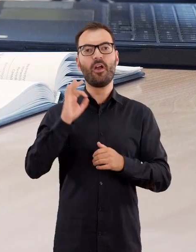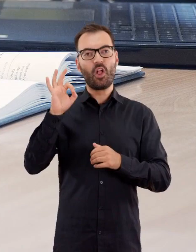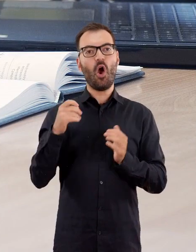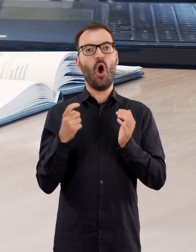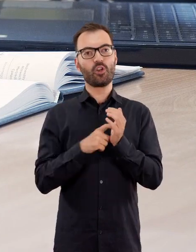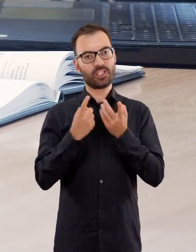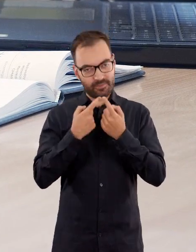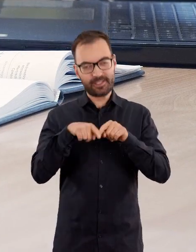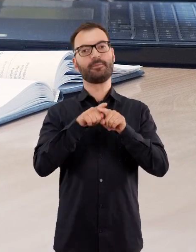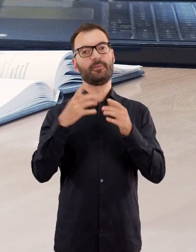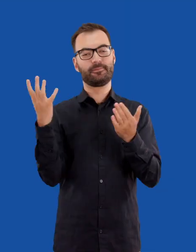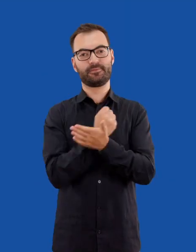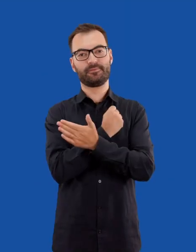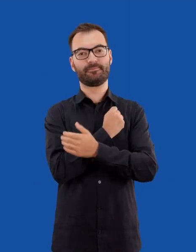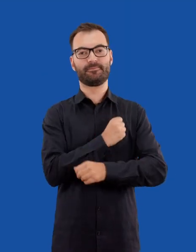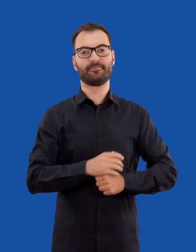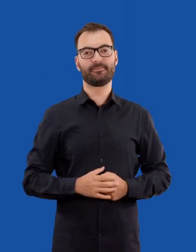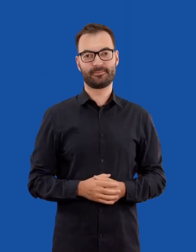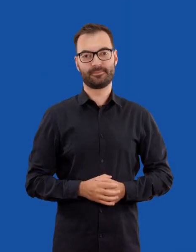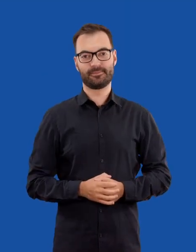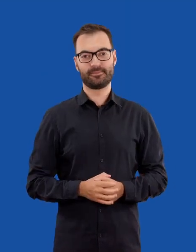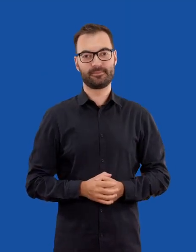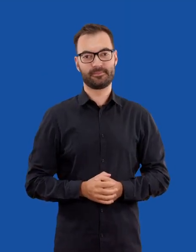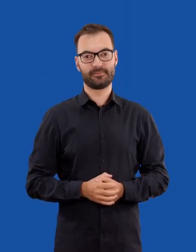osobą, jaką pragnie być.